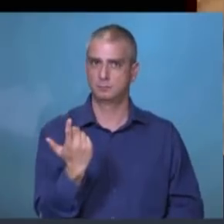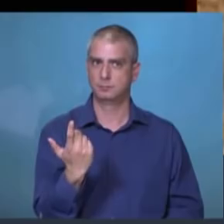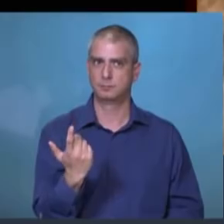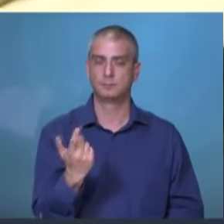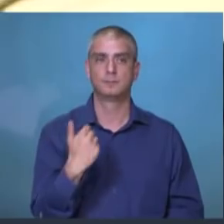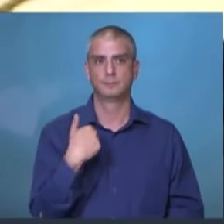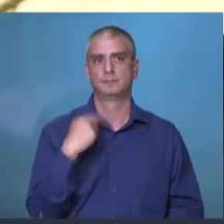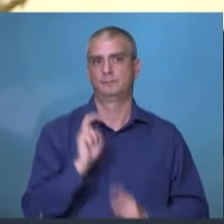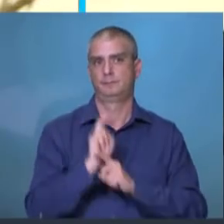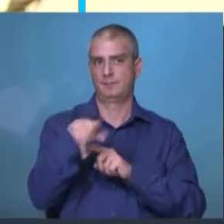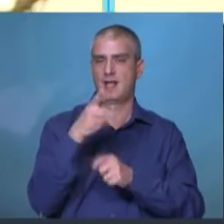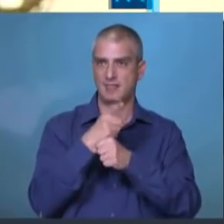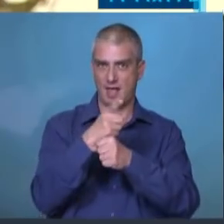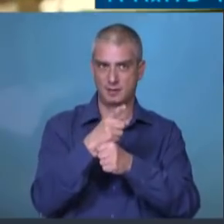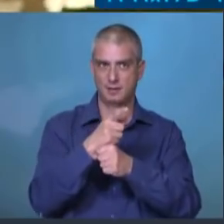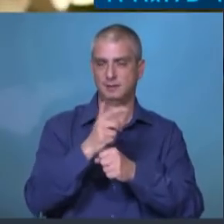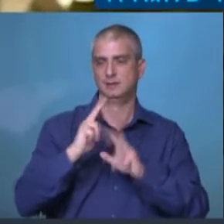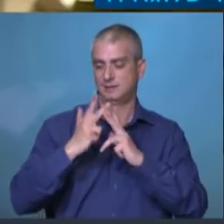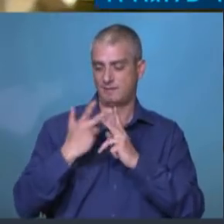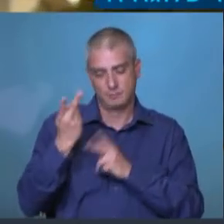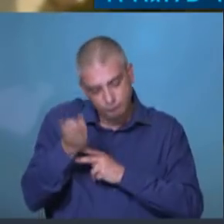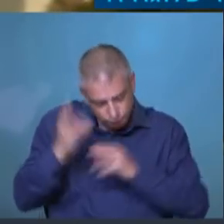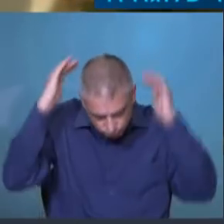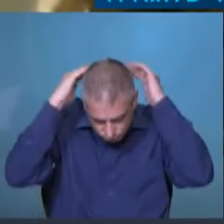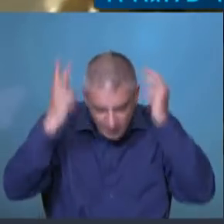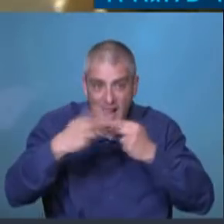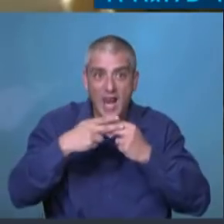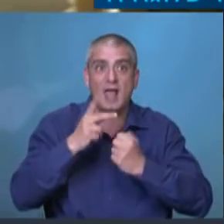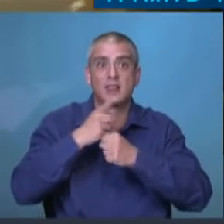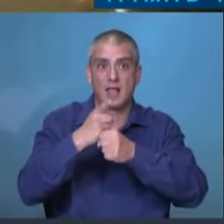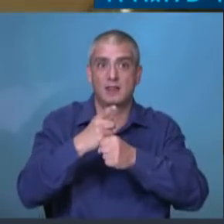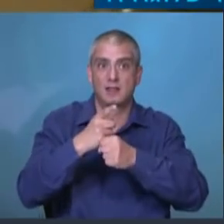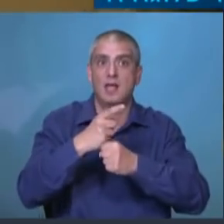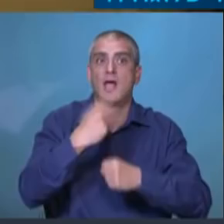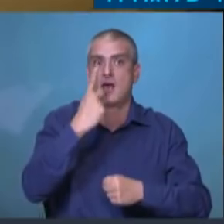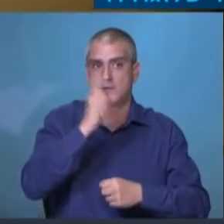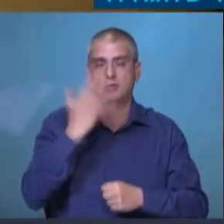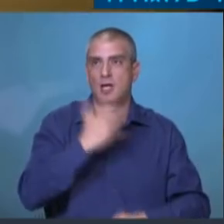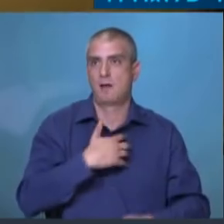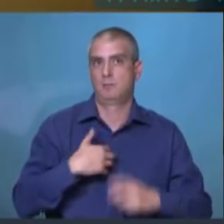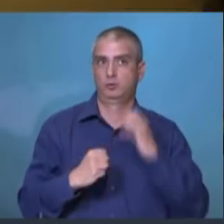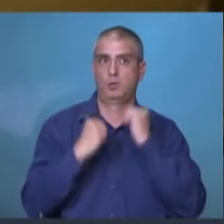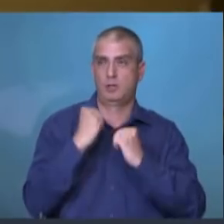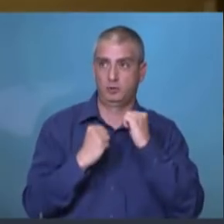קפצנו מהטנק, הצוות שכב ליד הטנק, אחד אנשי הצוות היה גם פצוע קשה,